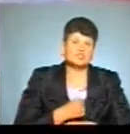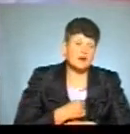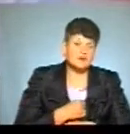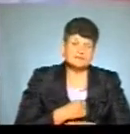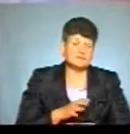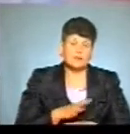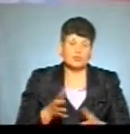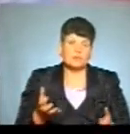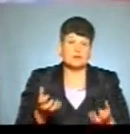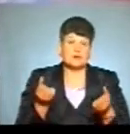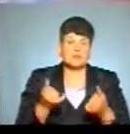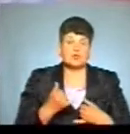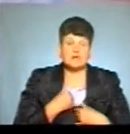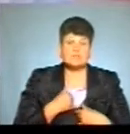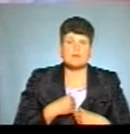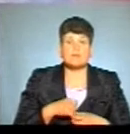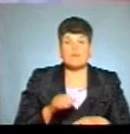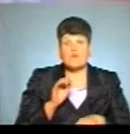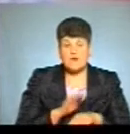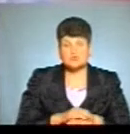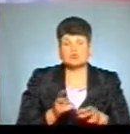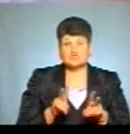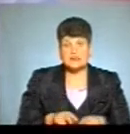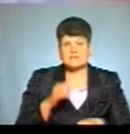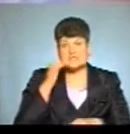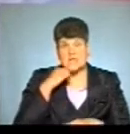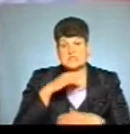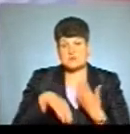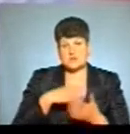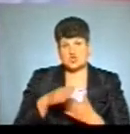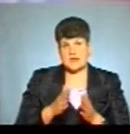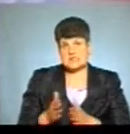потрібної підтримки і в нас, по факту, залишається стара змішана система.